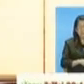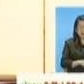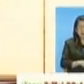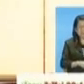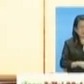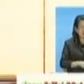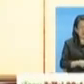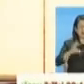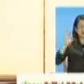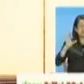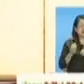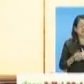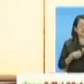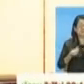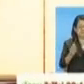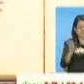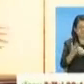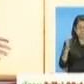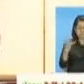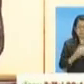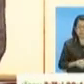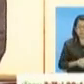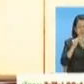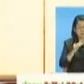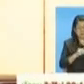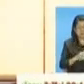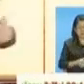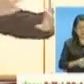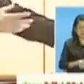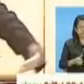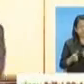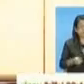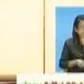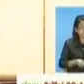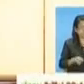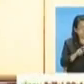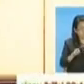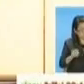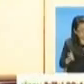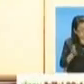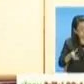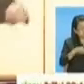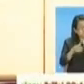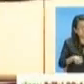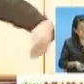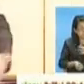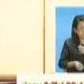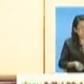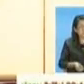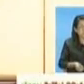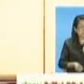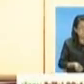ะแต่ก็ไม่มีสิทธิ์ไปห้ามคนเสื้อแดงเขาหนุนเพื่อไทยเขาอยากไปหาเสียงภา